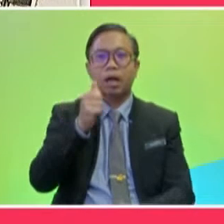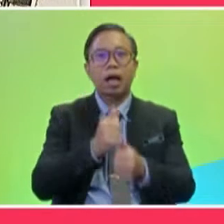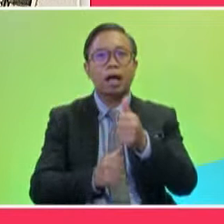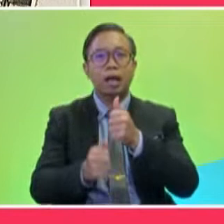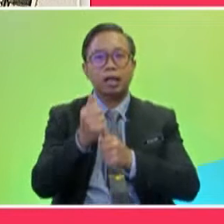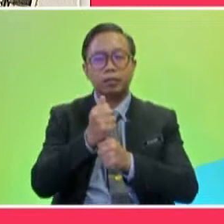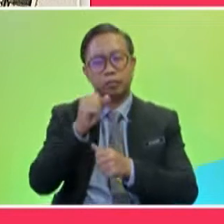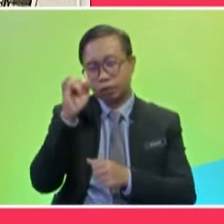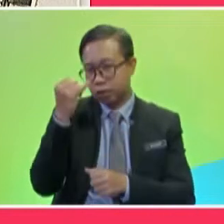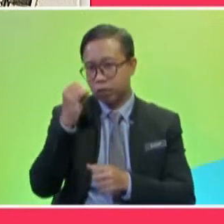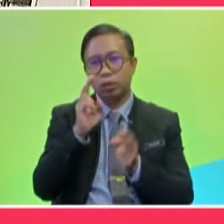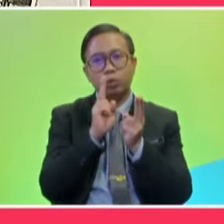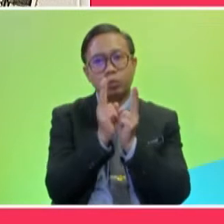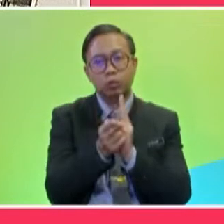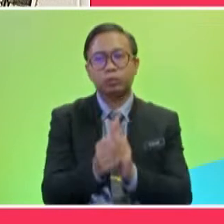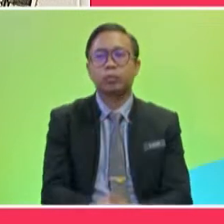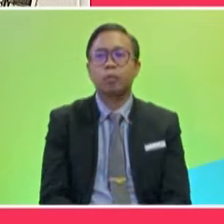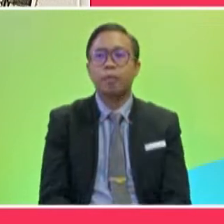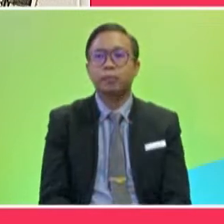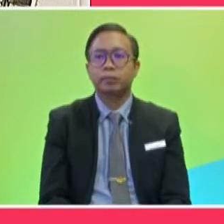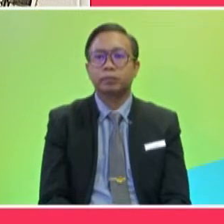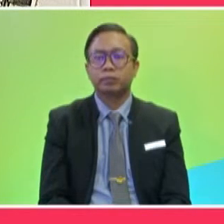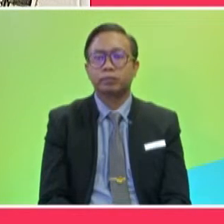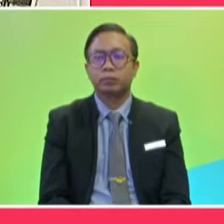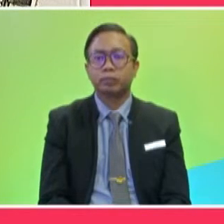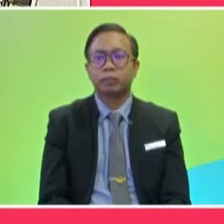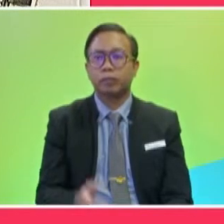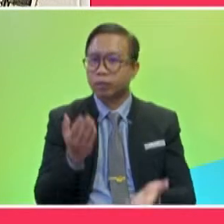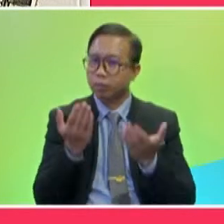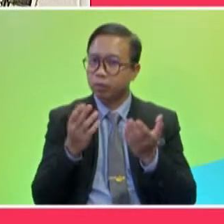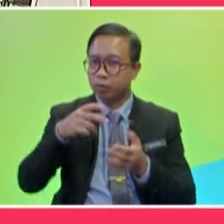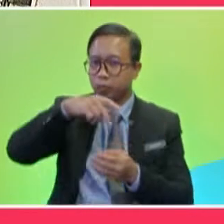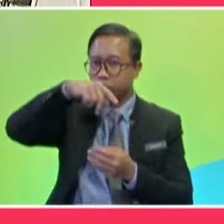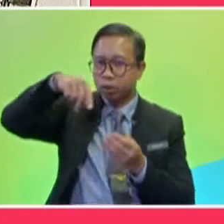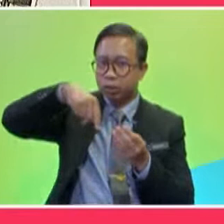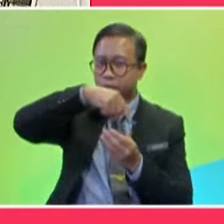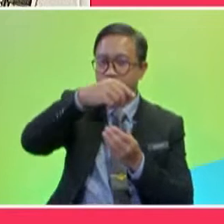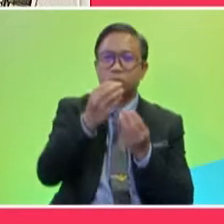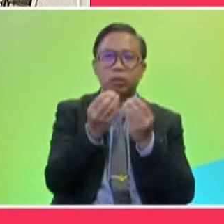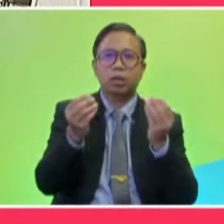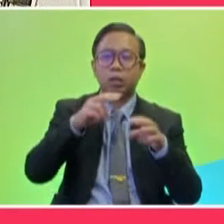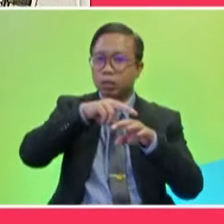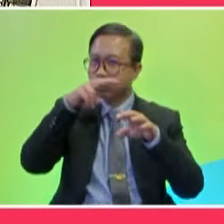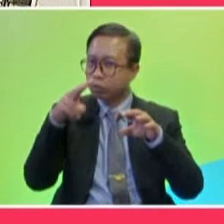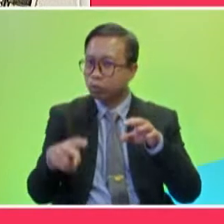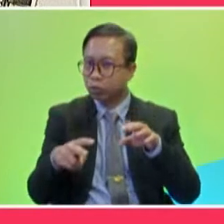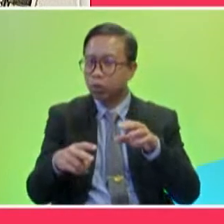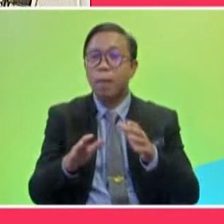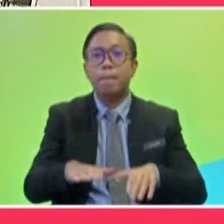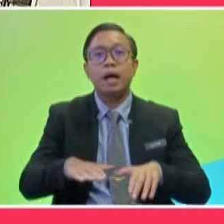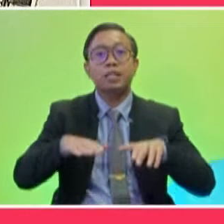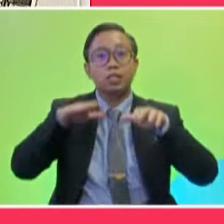Ubahlah syafika Mbak e Madina chicken puting beliung tanah runtuh banjir gempa bumi